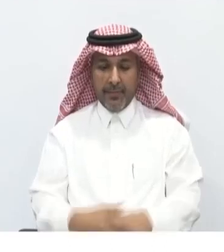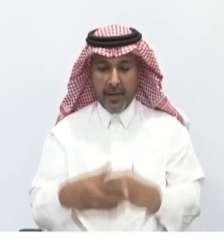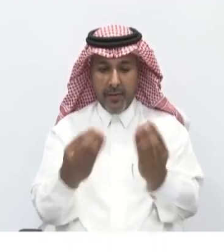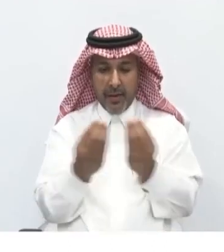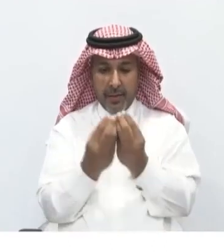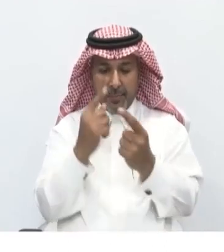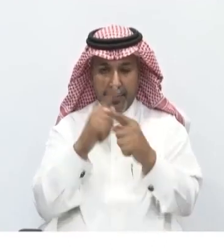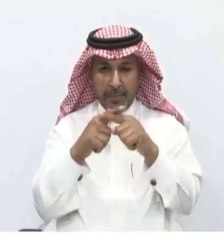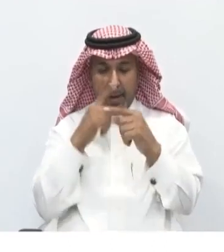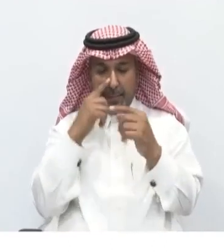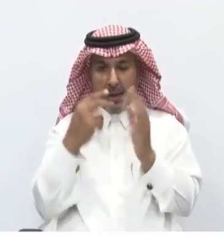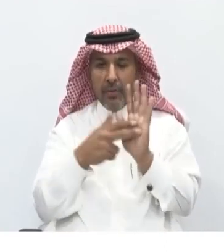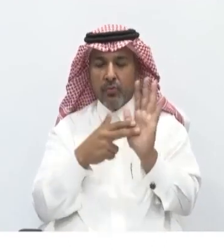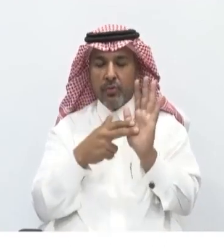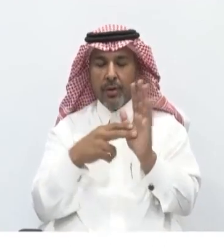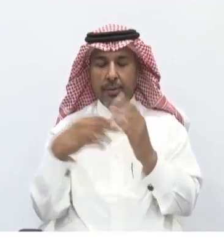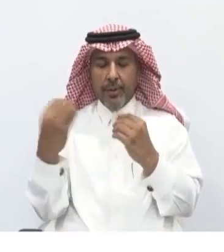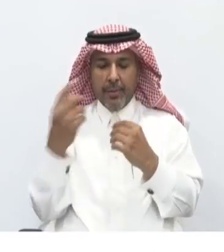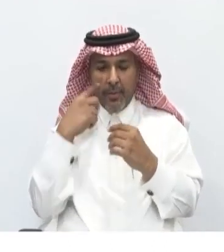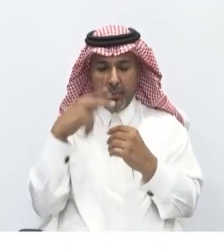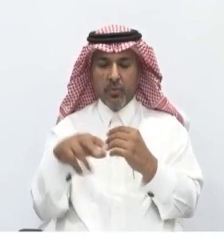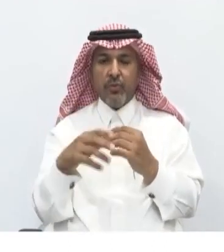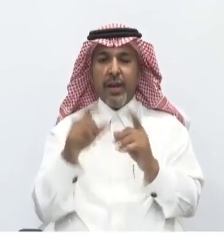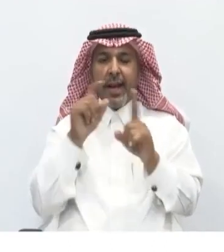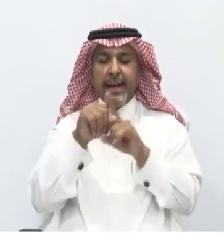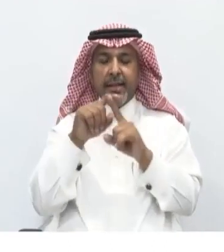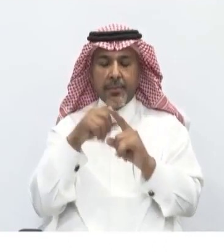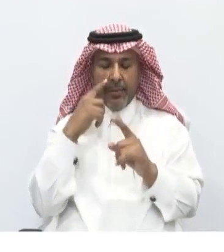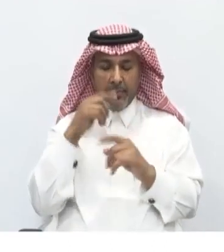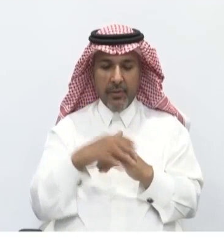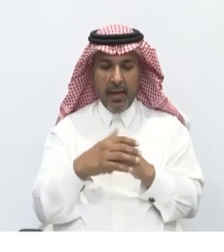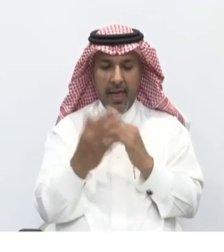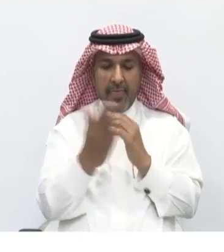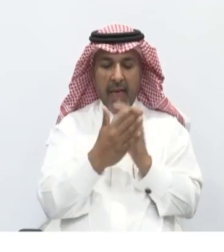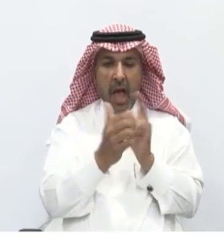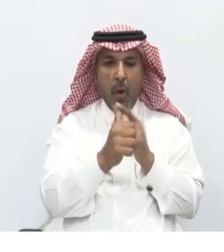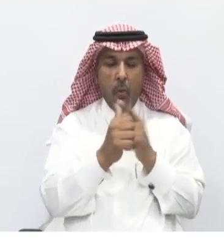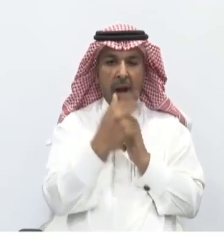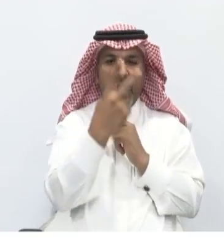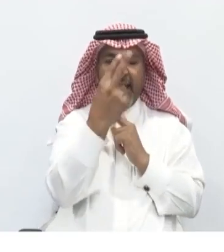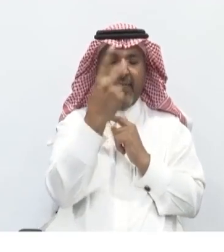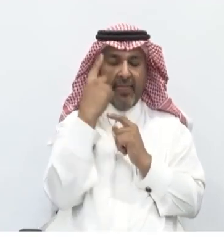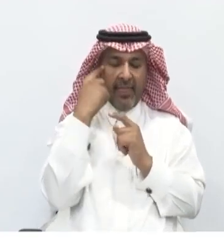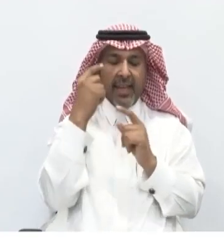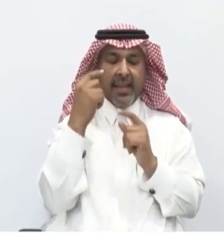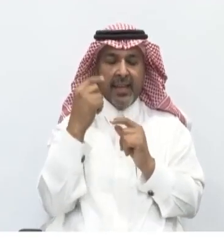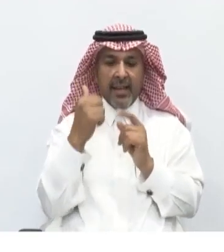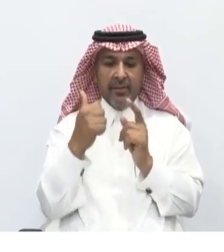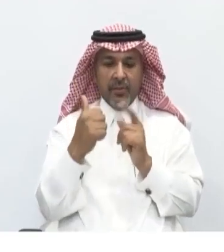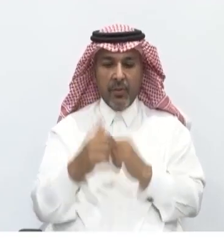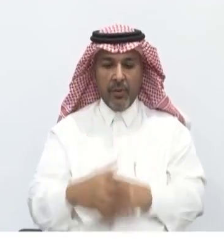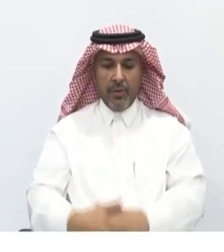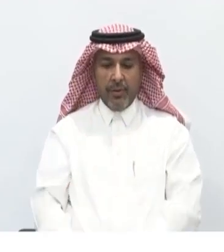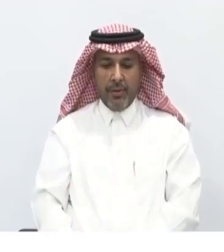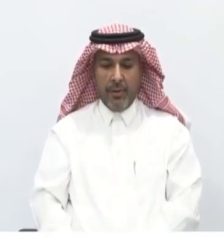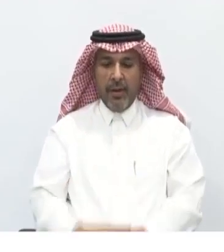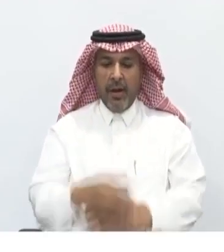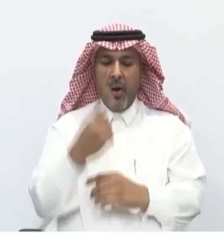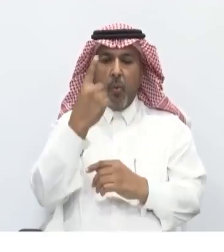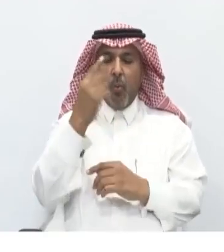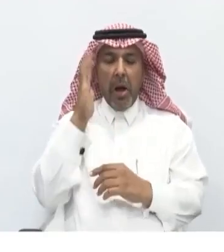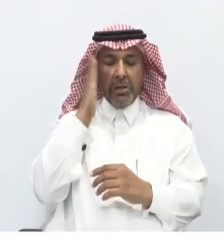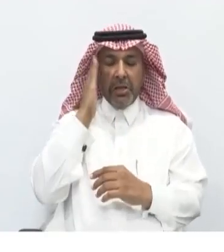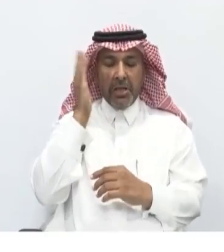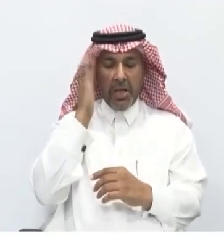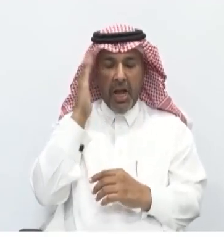اذا سنبدا بالبوتاسيوم موالاته اثنان ومولات المادتين الاخرين هنا لم يكتب شيء اذا